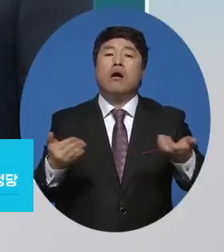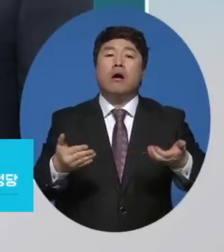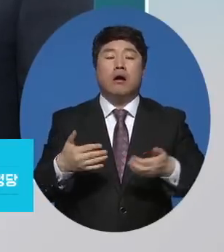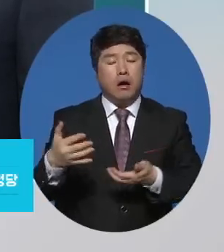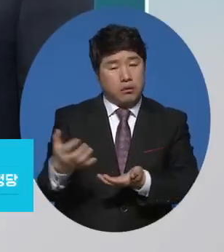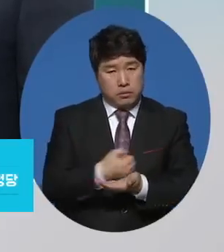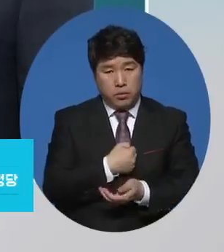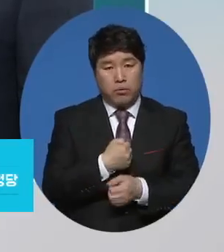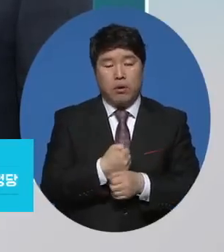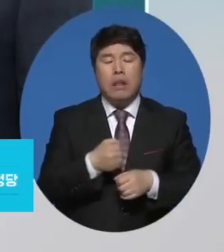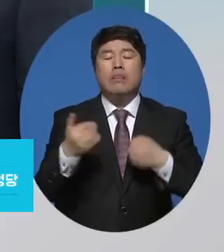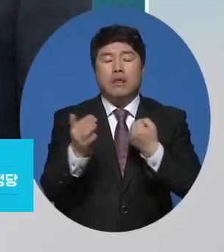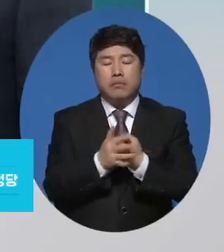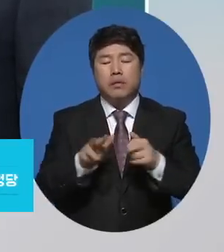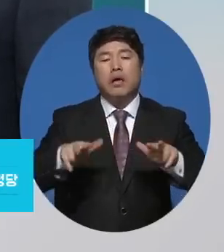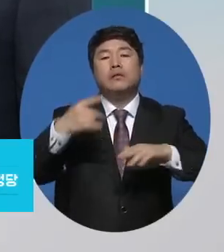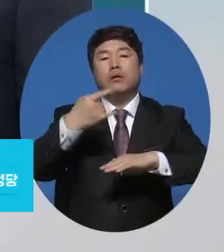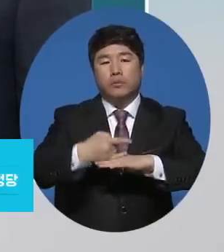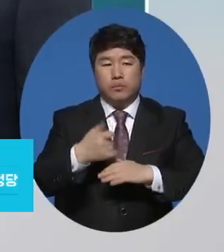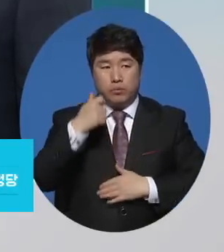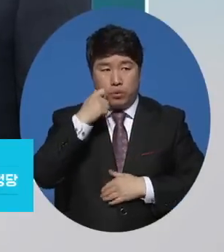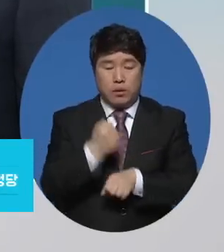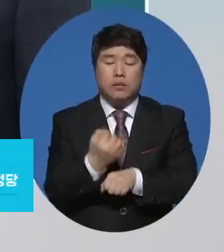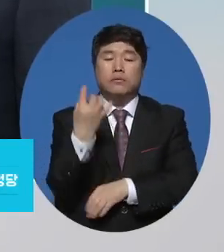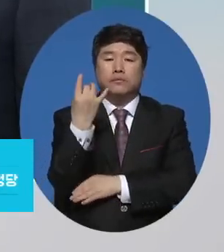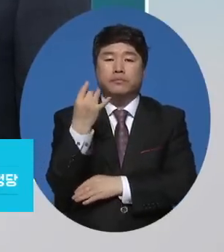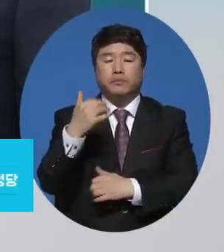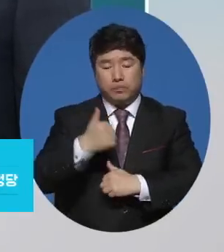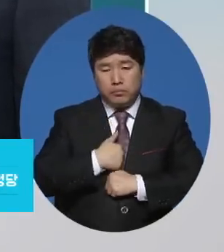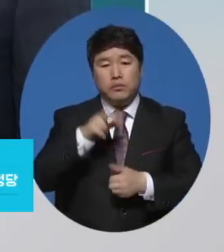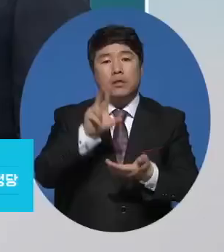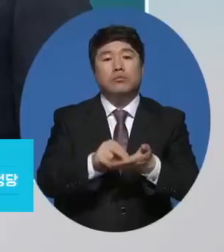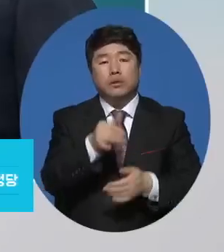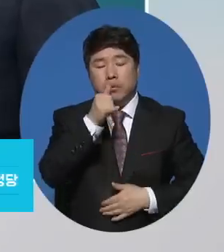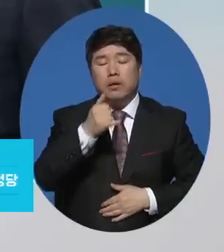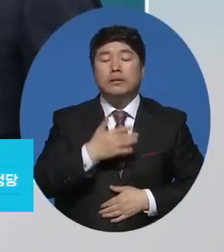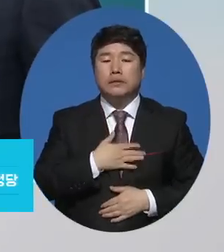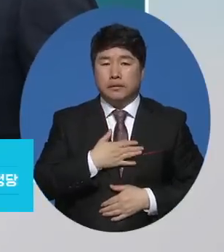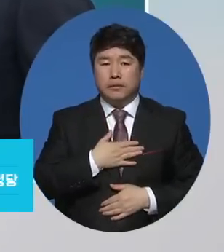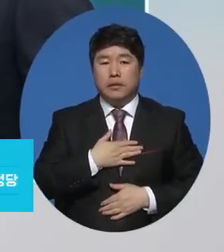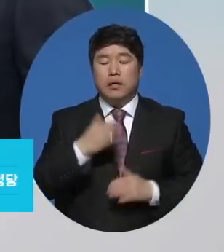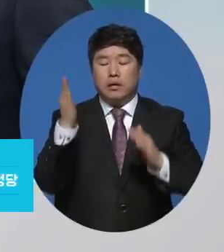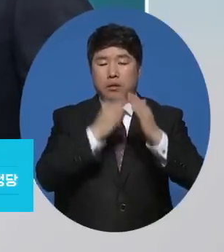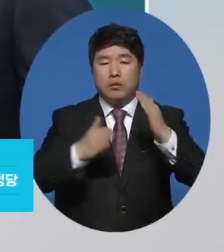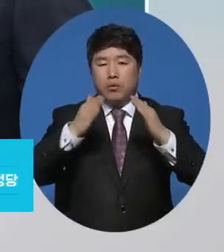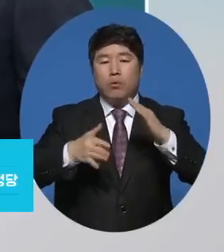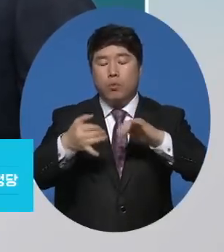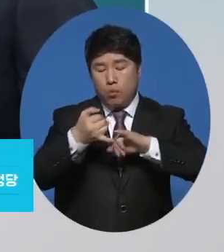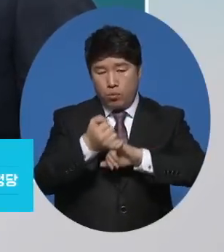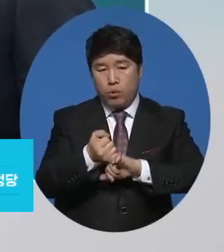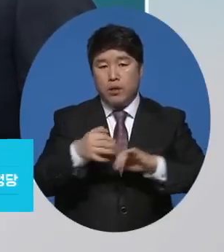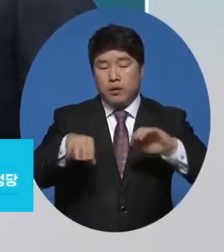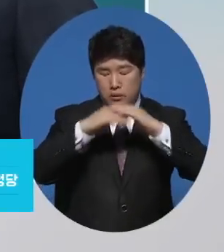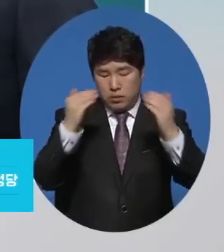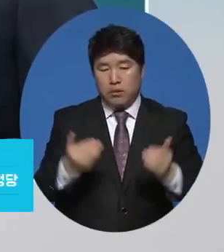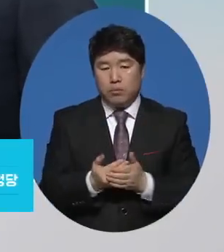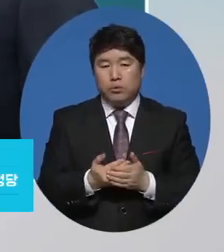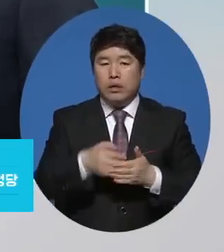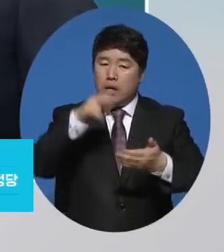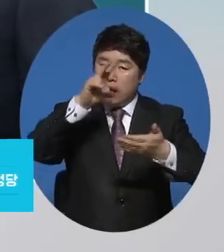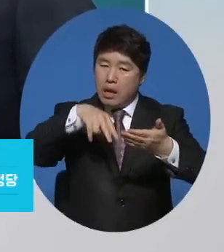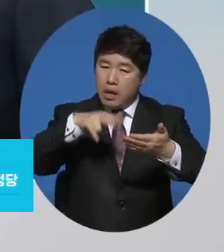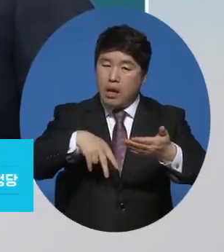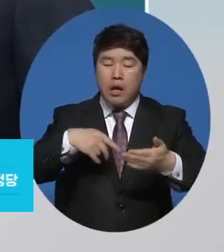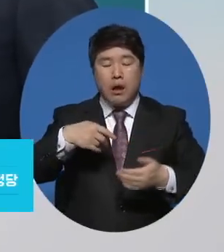오히려 정의롭지 못한 것에 근본에이 군의 문제가 있습니다 제 제 공약을 다 이제 안 읽어